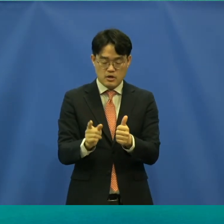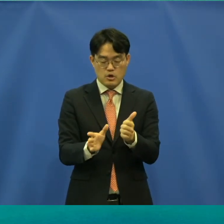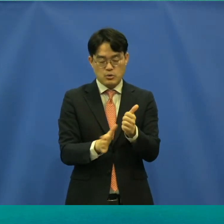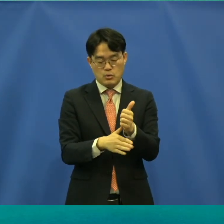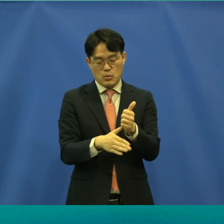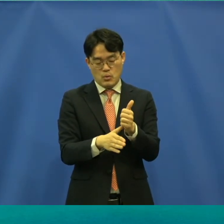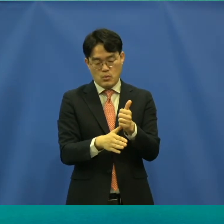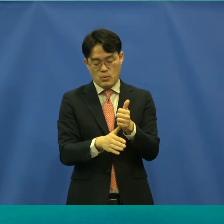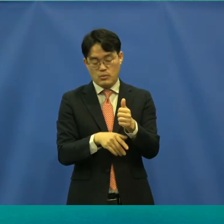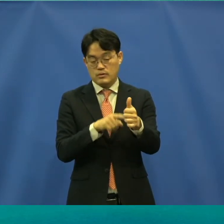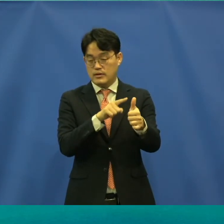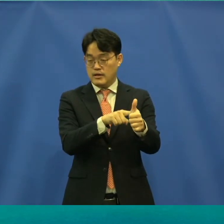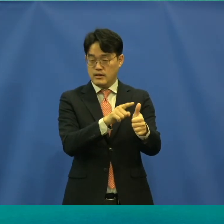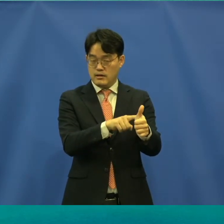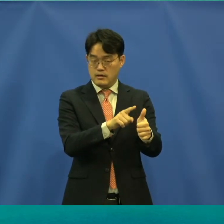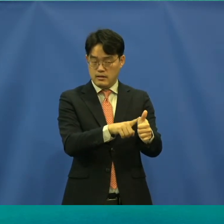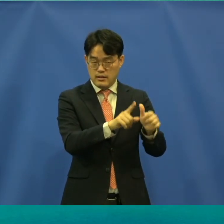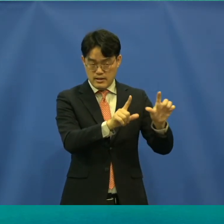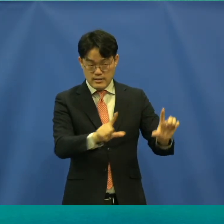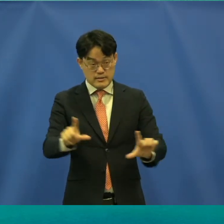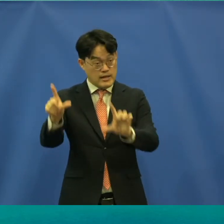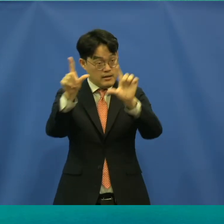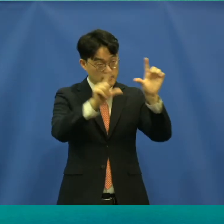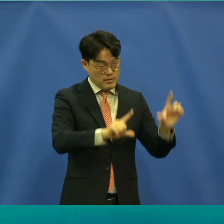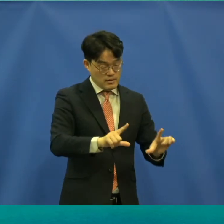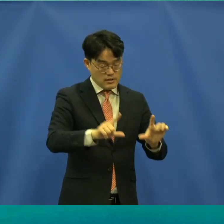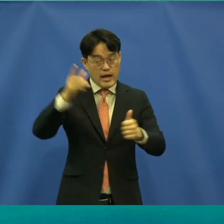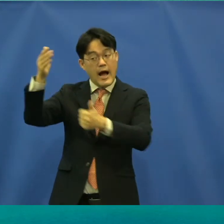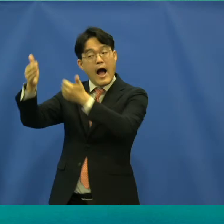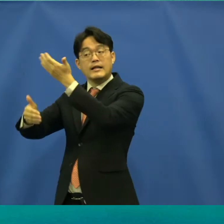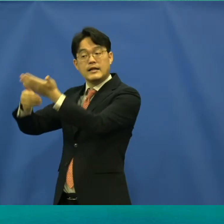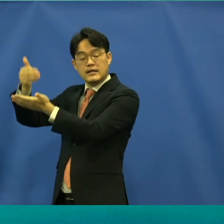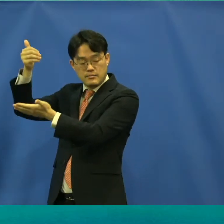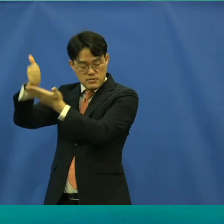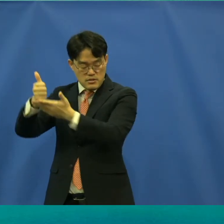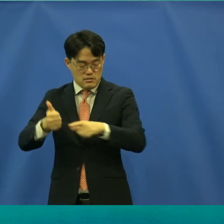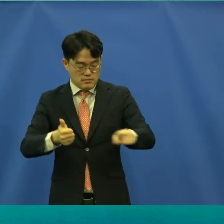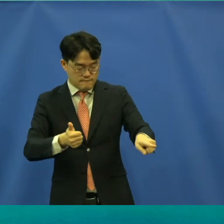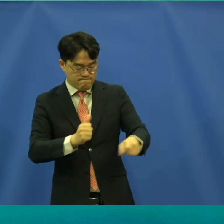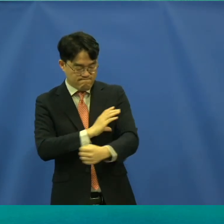요나의 삶을 하나님이 주도하신다는 뜻입니다.